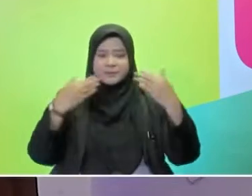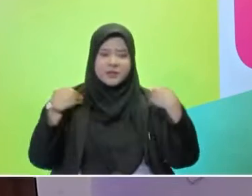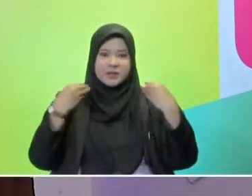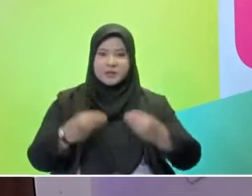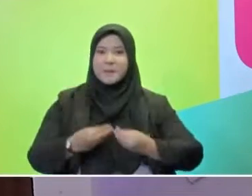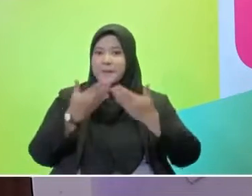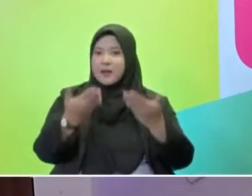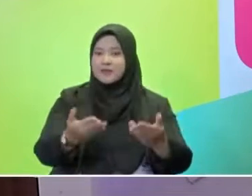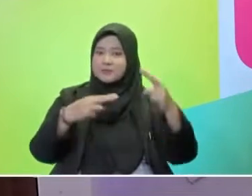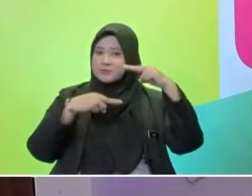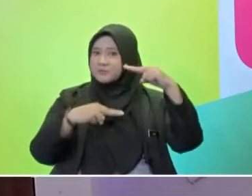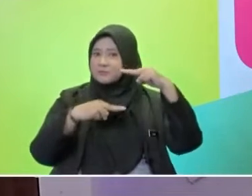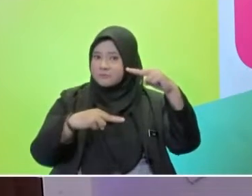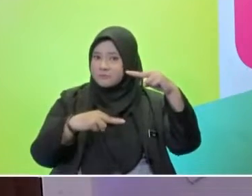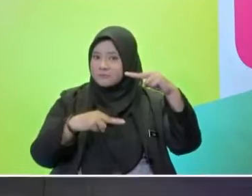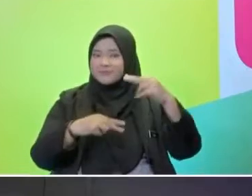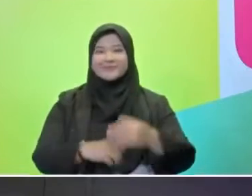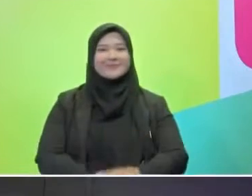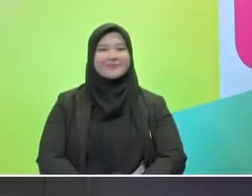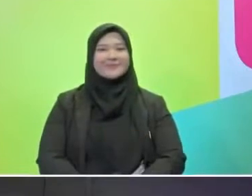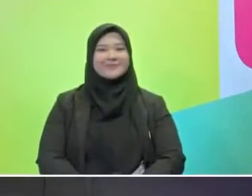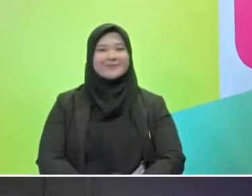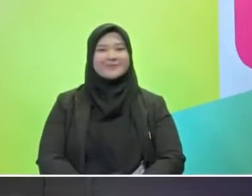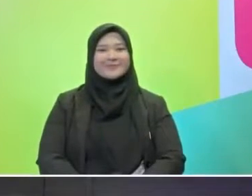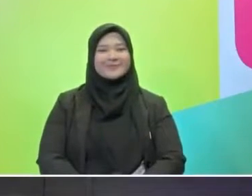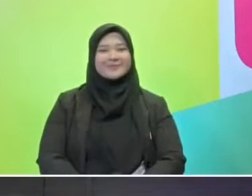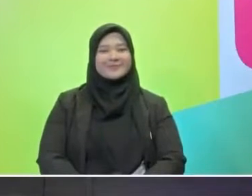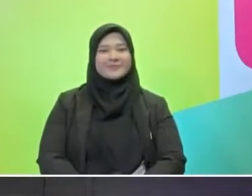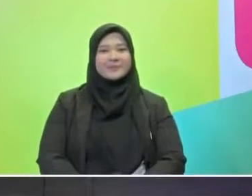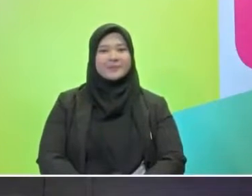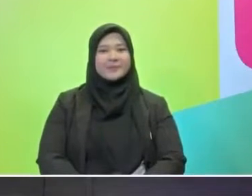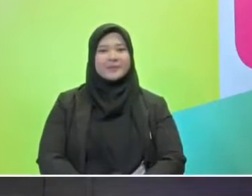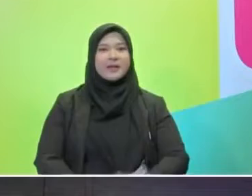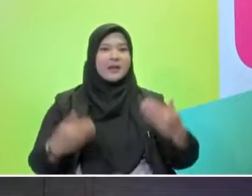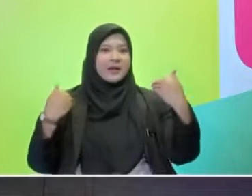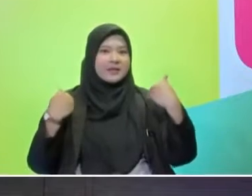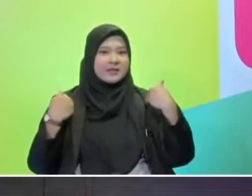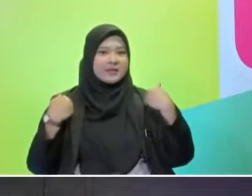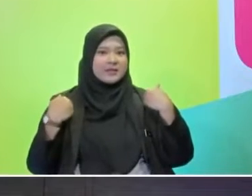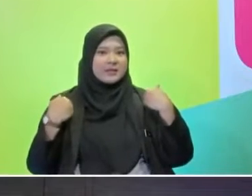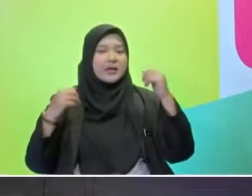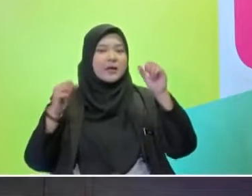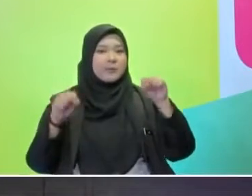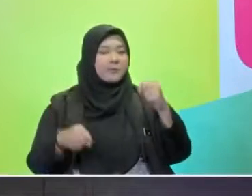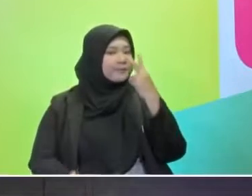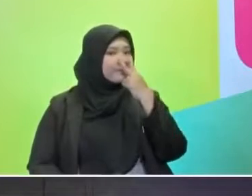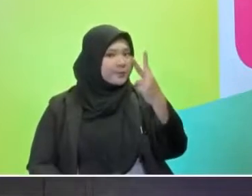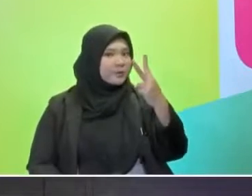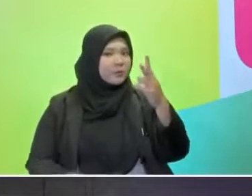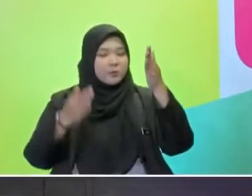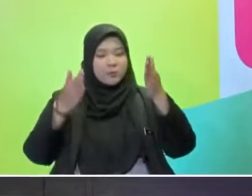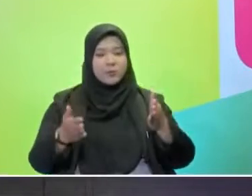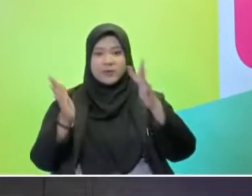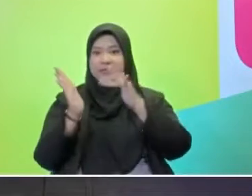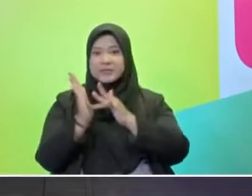perayaan Christmas ni. Saya ada lihat cikgu, rakan-rakan saya yang beragama Kristian, mereka bertukar-tukar hadiah. Ya, seronoknya.